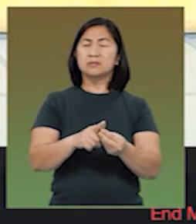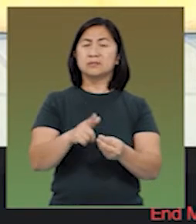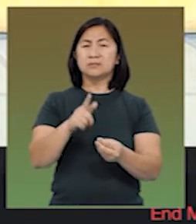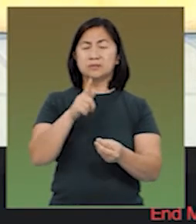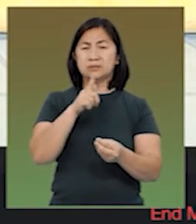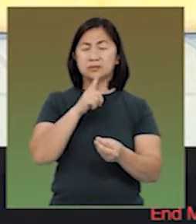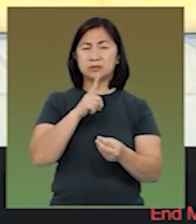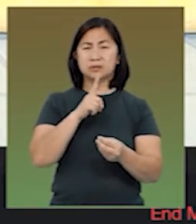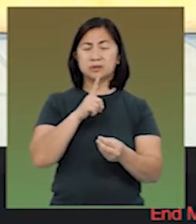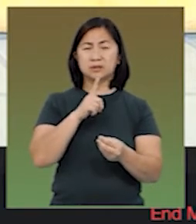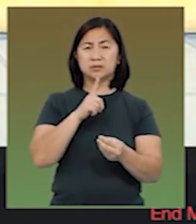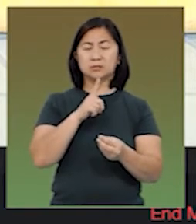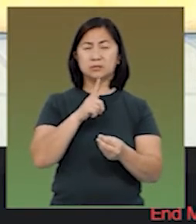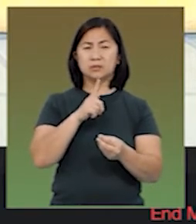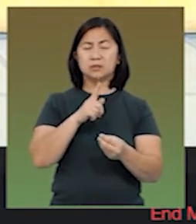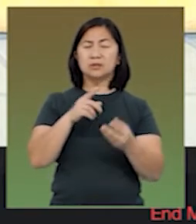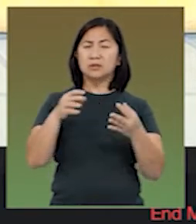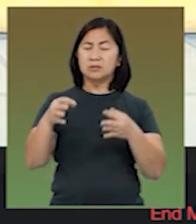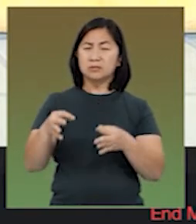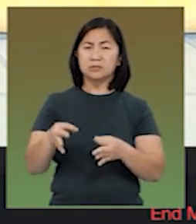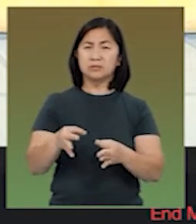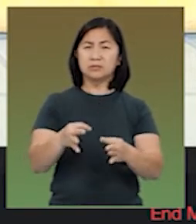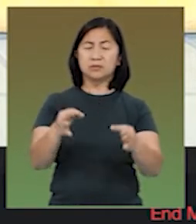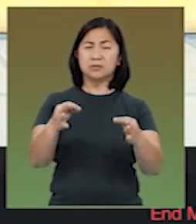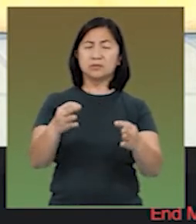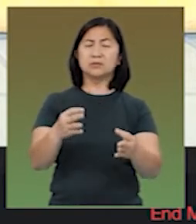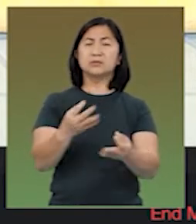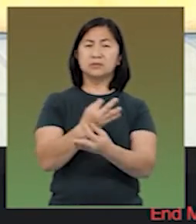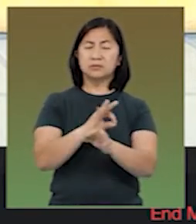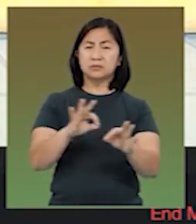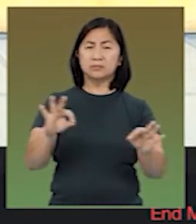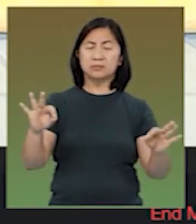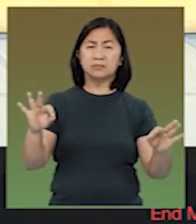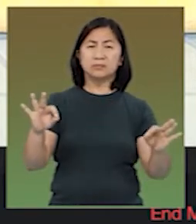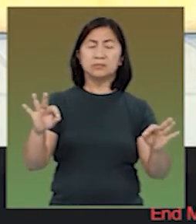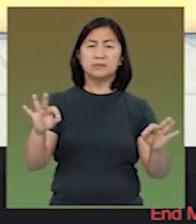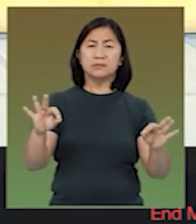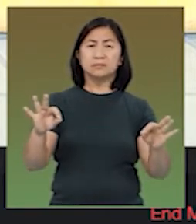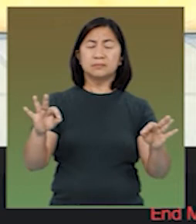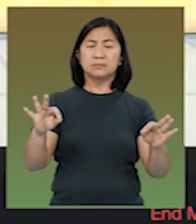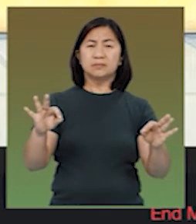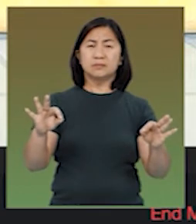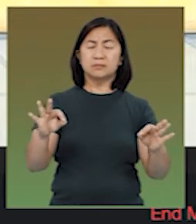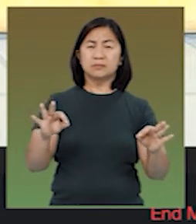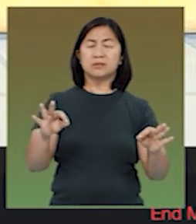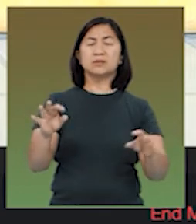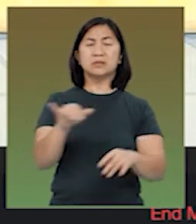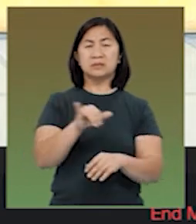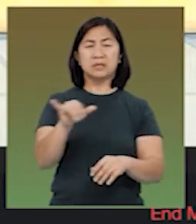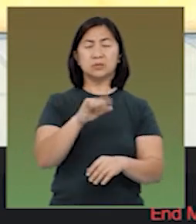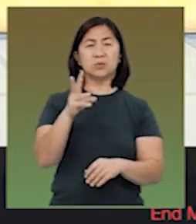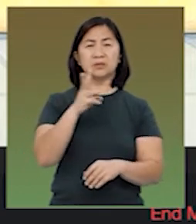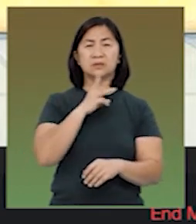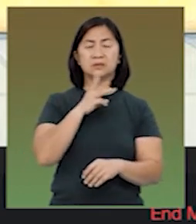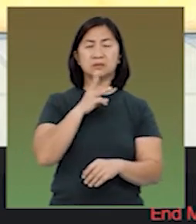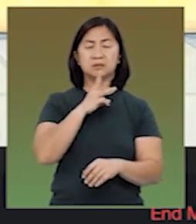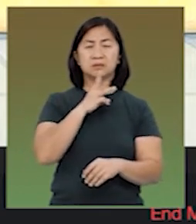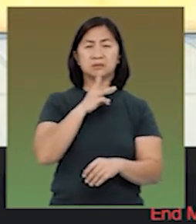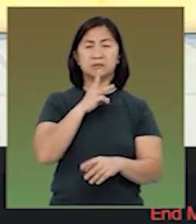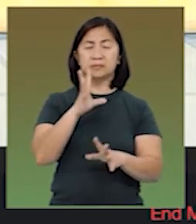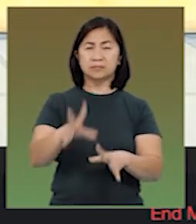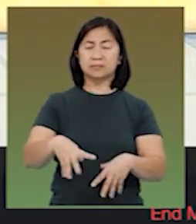a substance that flows freely o mga bagay na malayang dumadaloy tulad ng